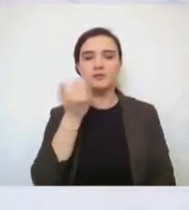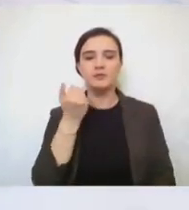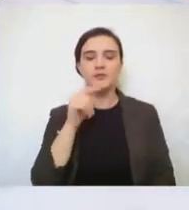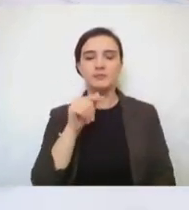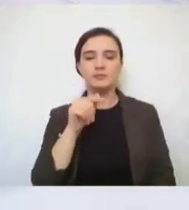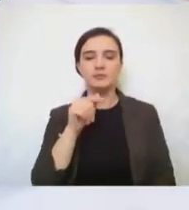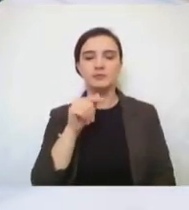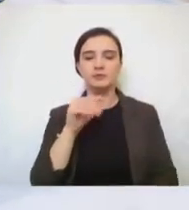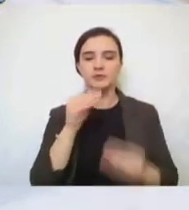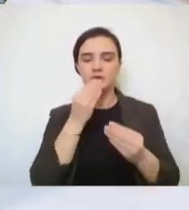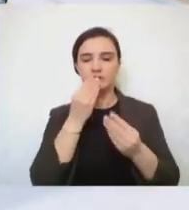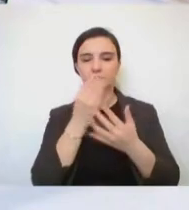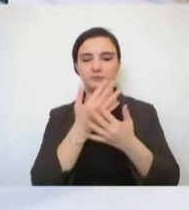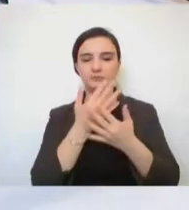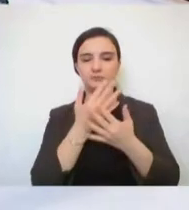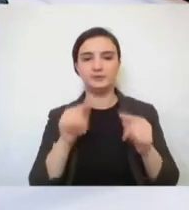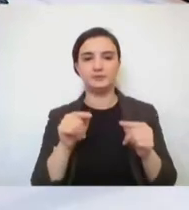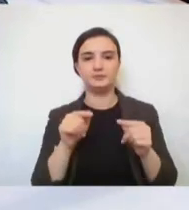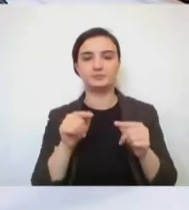საკვები, რომელიც